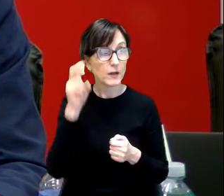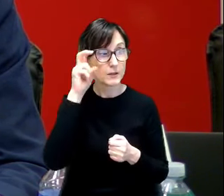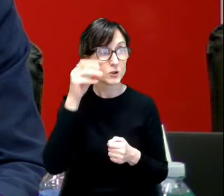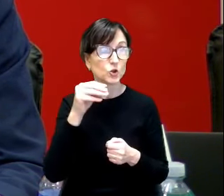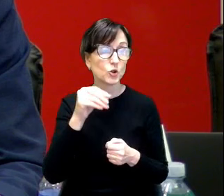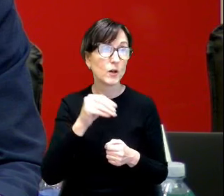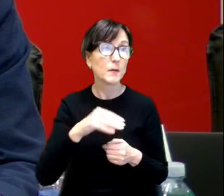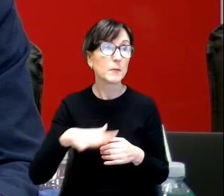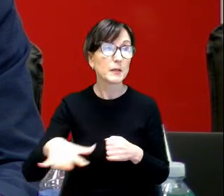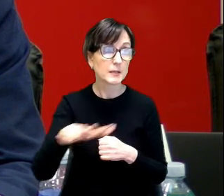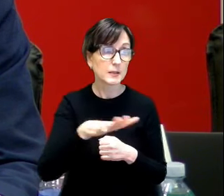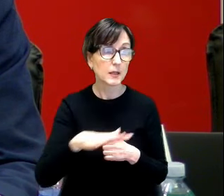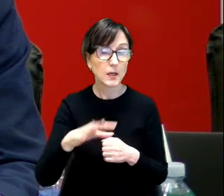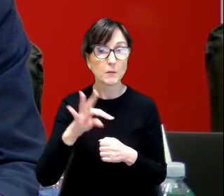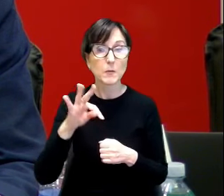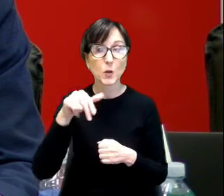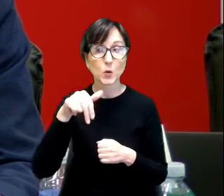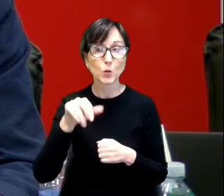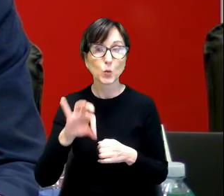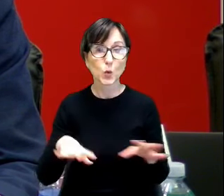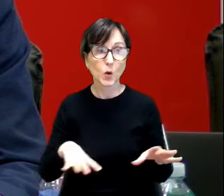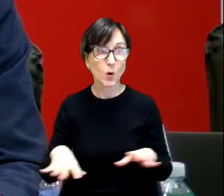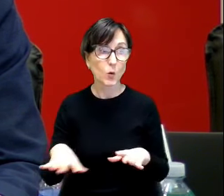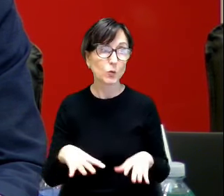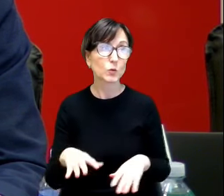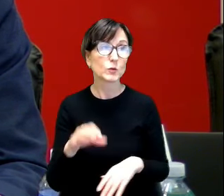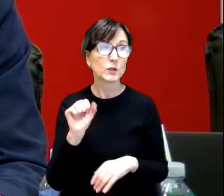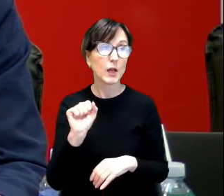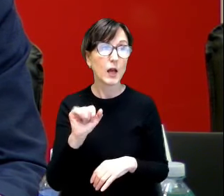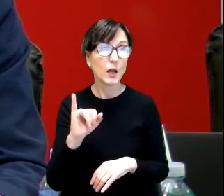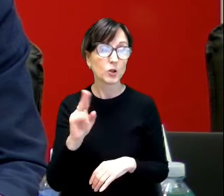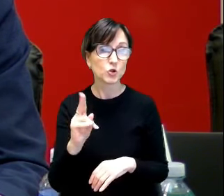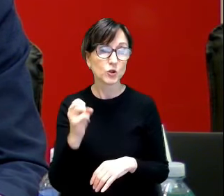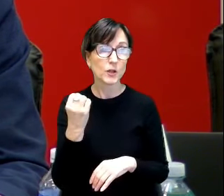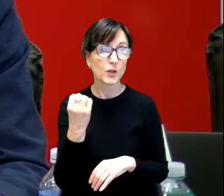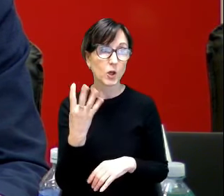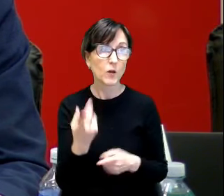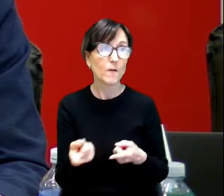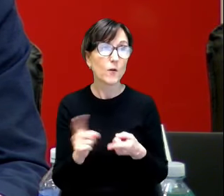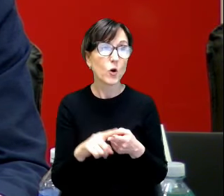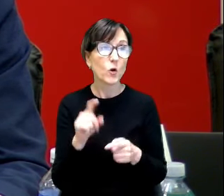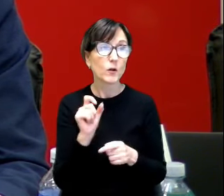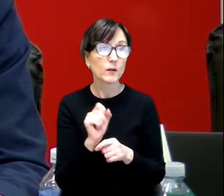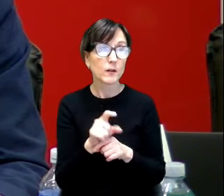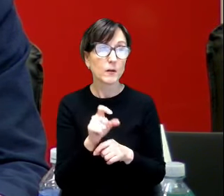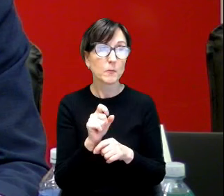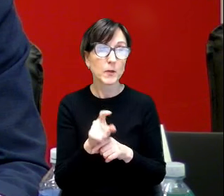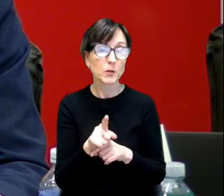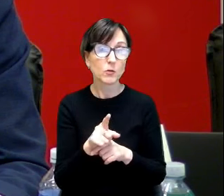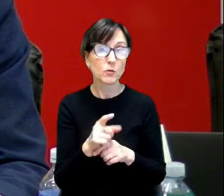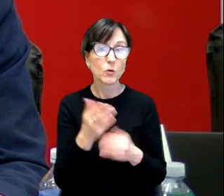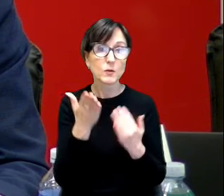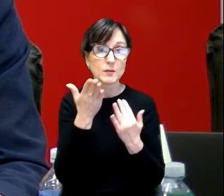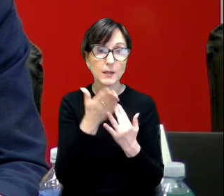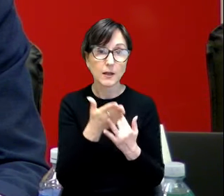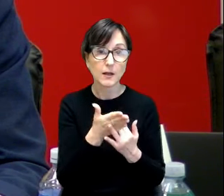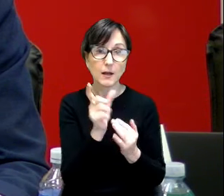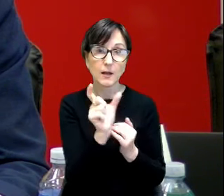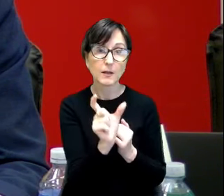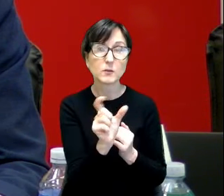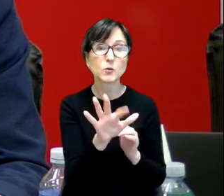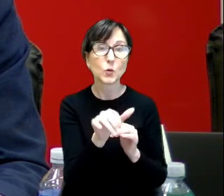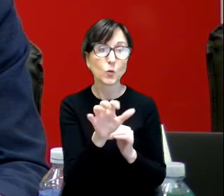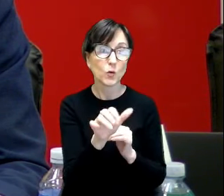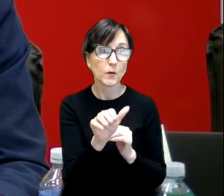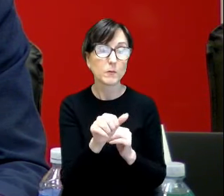aikštė 14 klaipėdoje dalies nuomos klausimas svarstytas miesto plėtros ir strateginio planavimo komitete ir jam